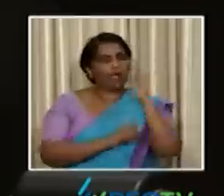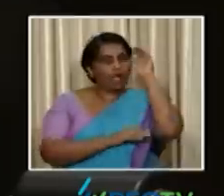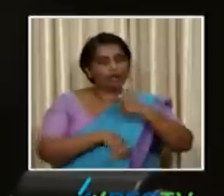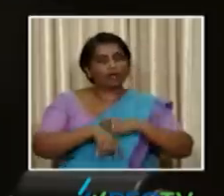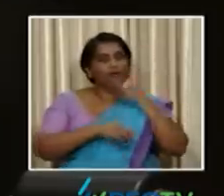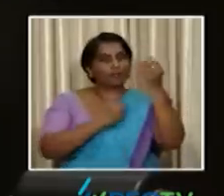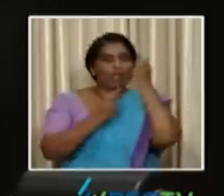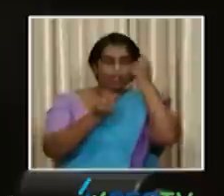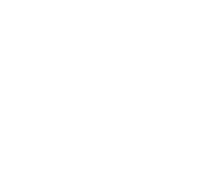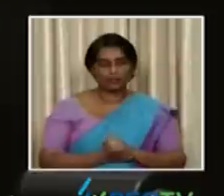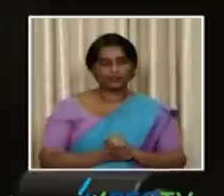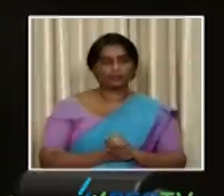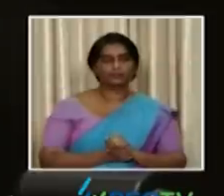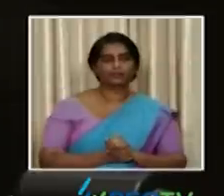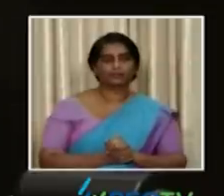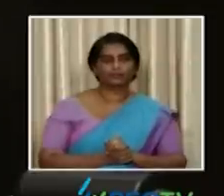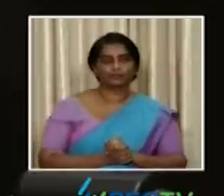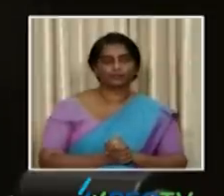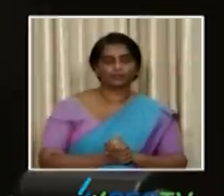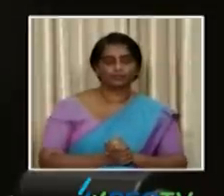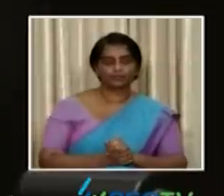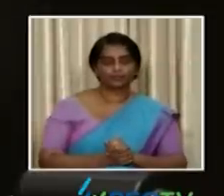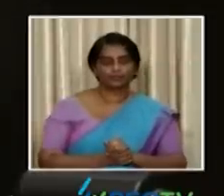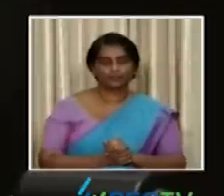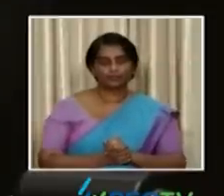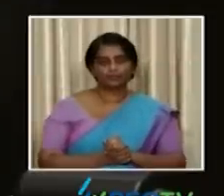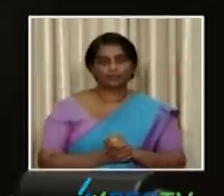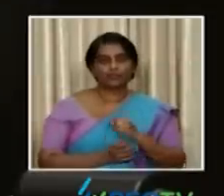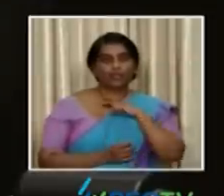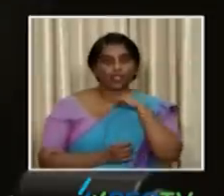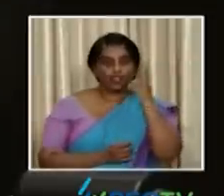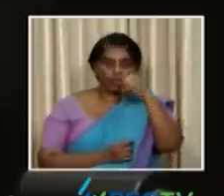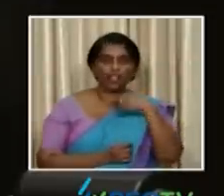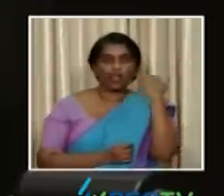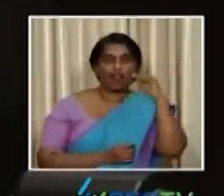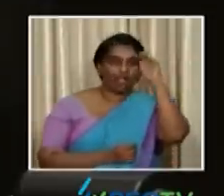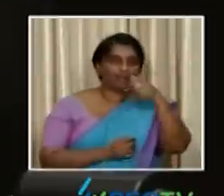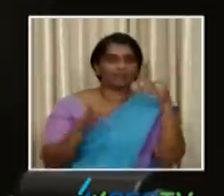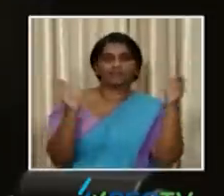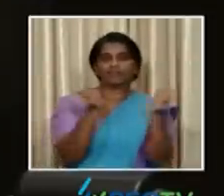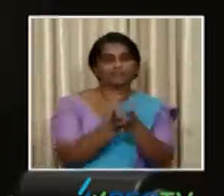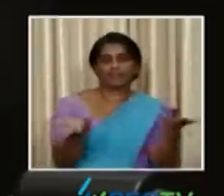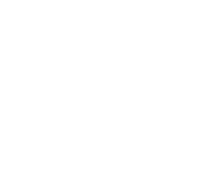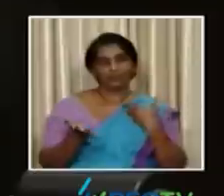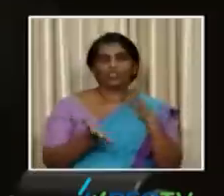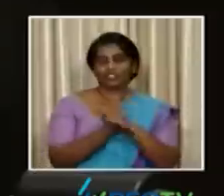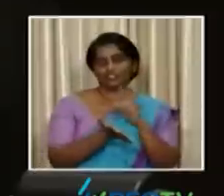දුන්නා අදහස් ප්‍රකාශ කරන්න. ඒක වරදක්ද? ඔබතුමාට හම්බුනේ නැහැ. ඒ කියන්නේ ඔබතුමා රතු එකටත් අයිති නැහැ, කොළ එකටත් අයිති නැහැ.